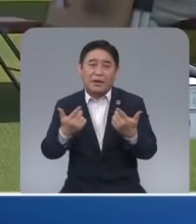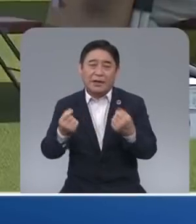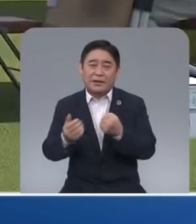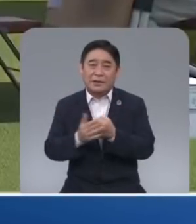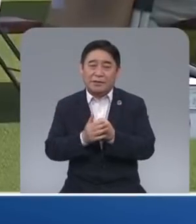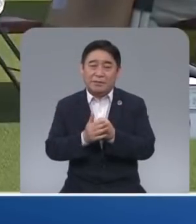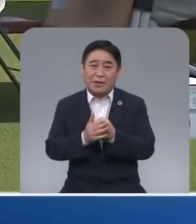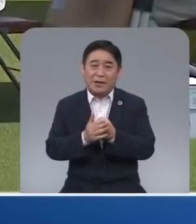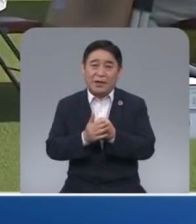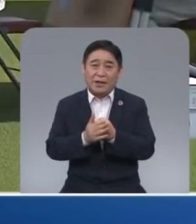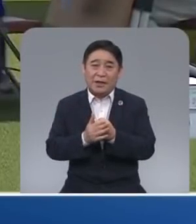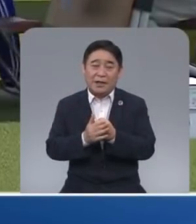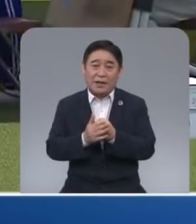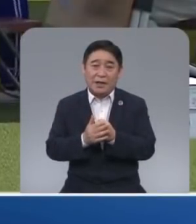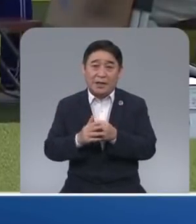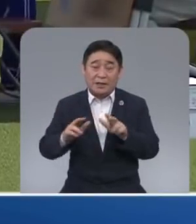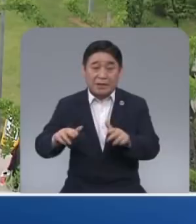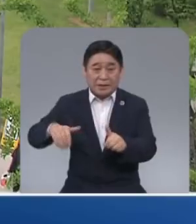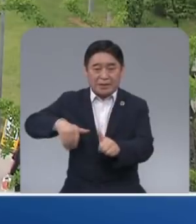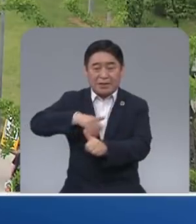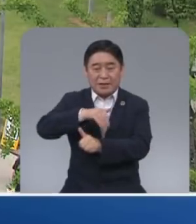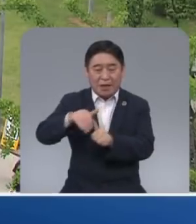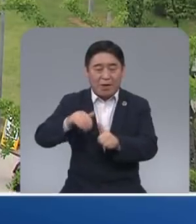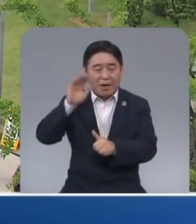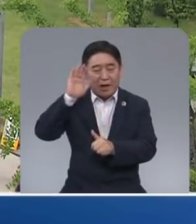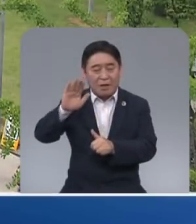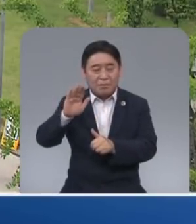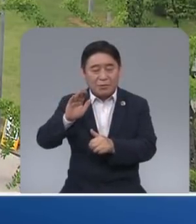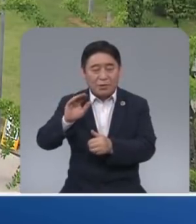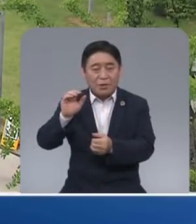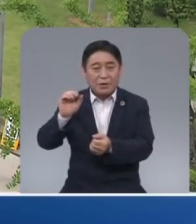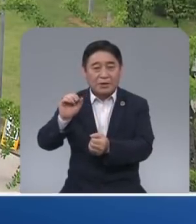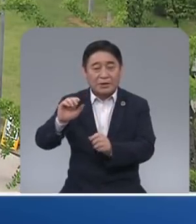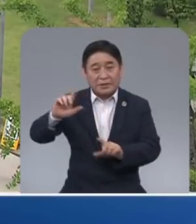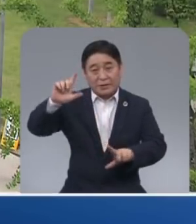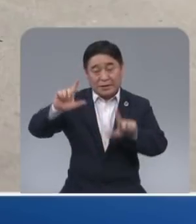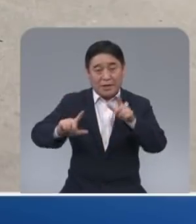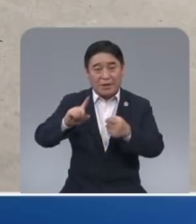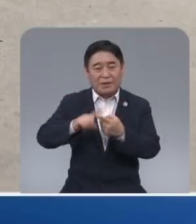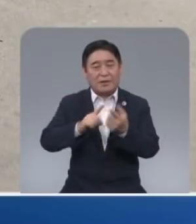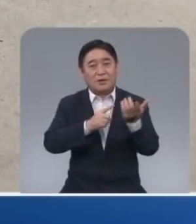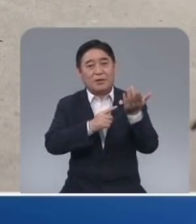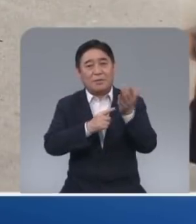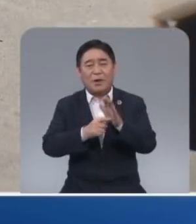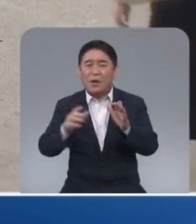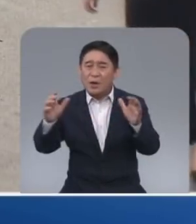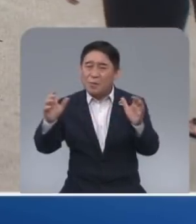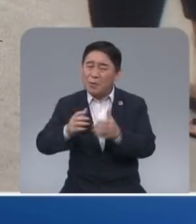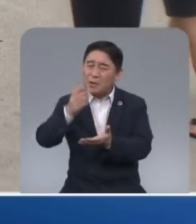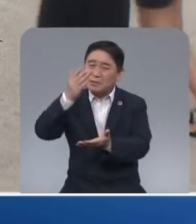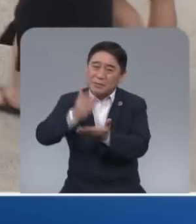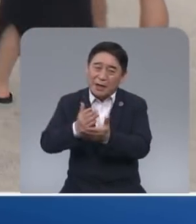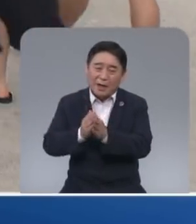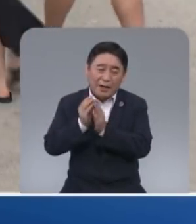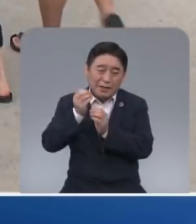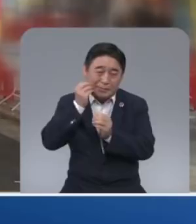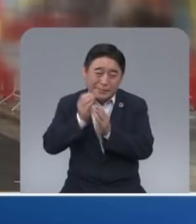같아서 그 지금까지 추이와 앞으로의 전망을 좀 밝히고 또 모임을 좀 자제하는